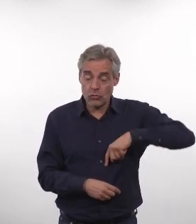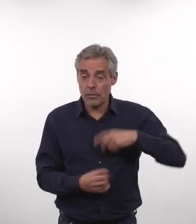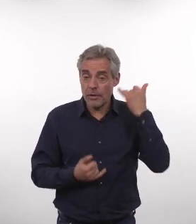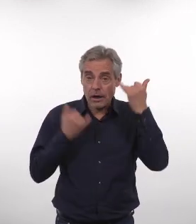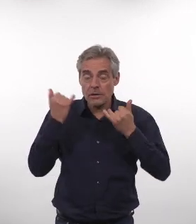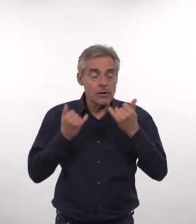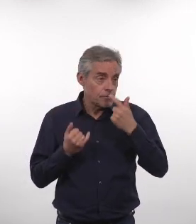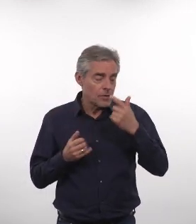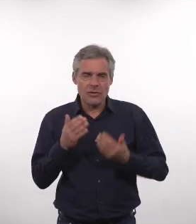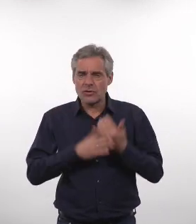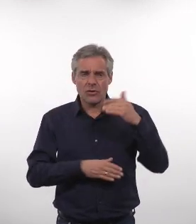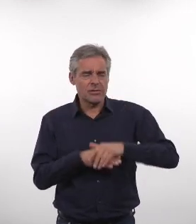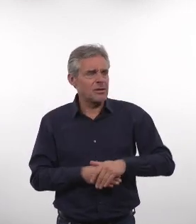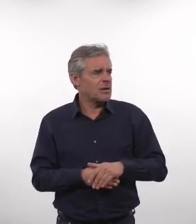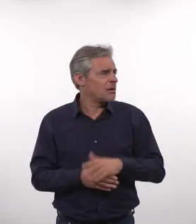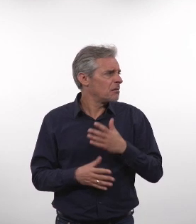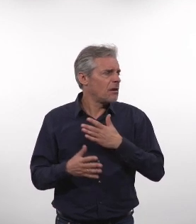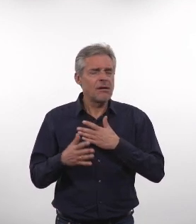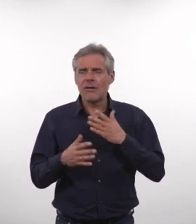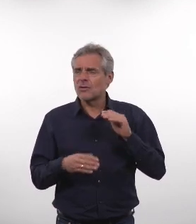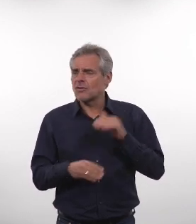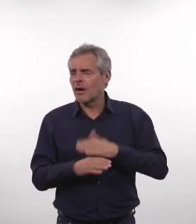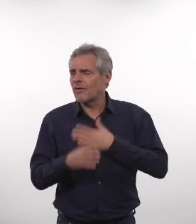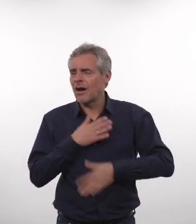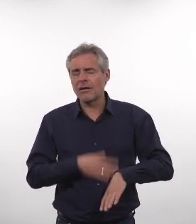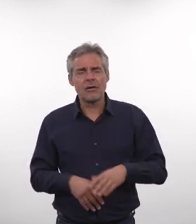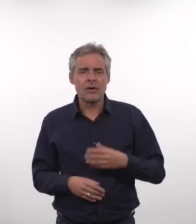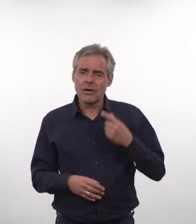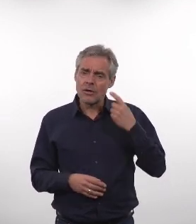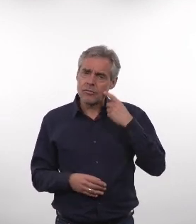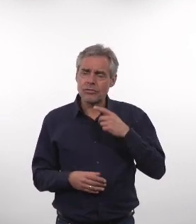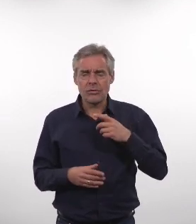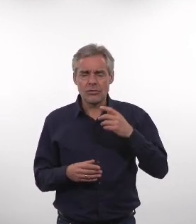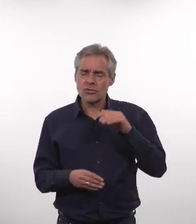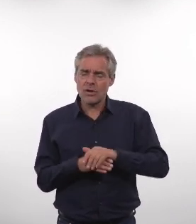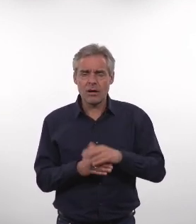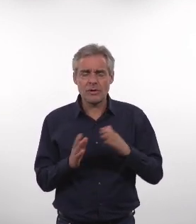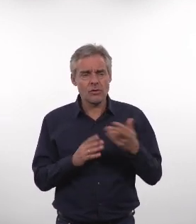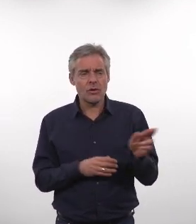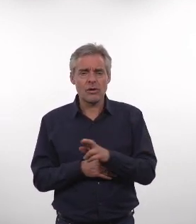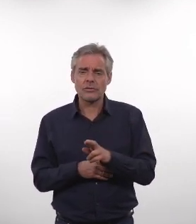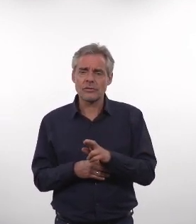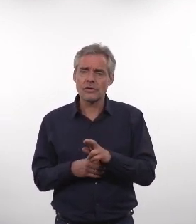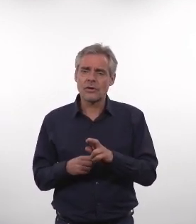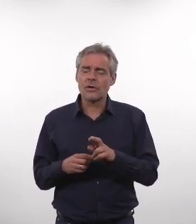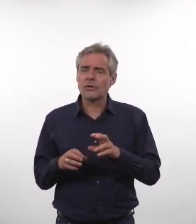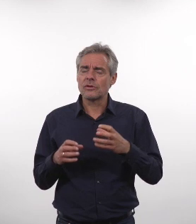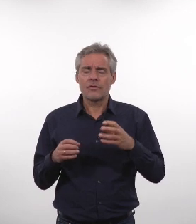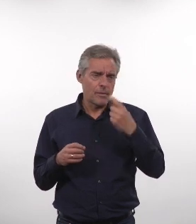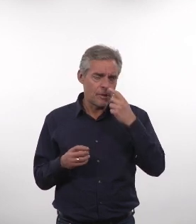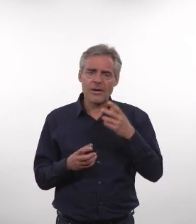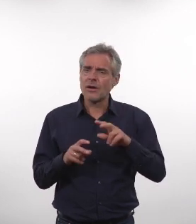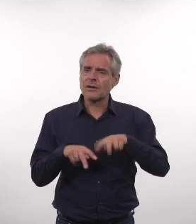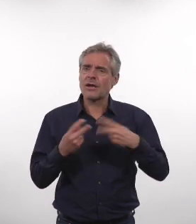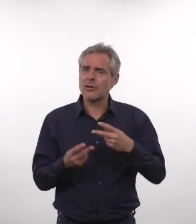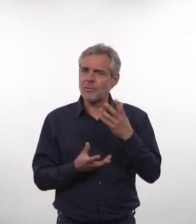quand on a passé une mauvaise journée, le soir pour se faire plaisir, on se dit pas super, je vais me faire des brocolis à la vapeur. En général, c'est pas